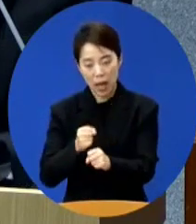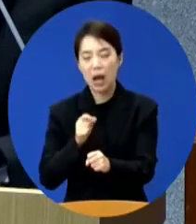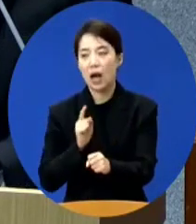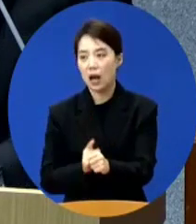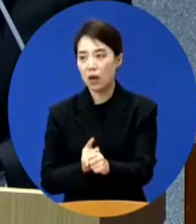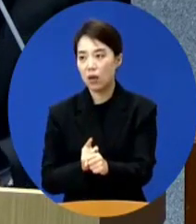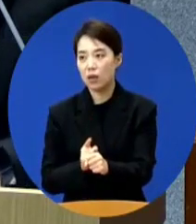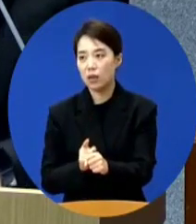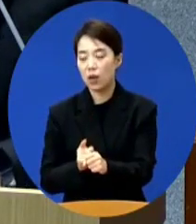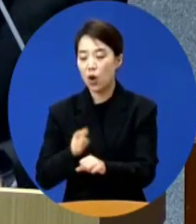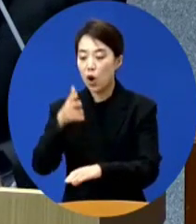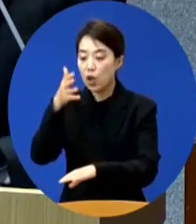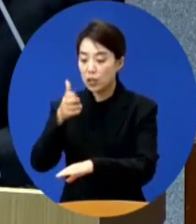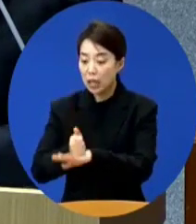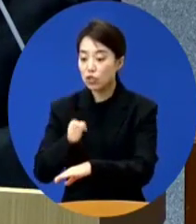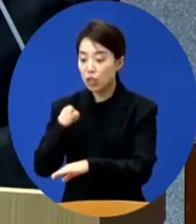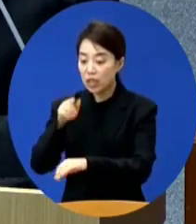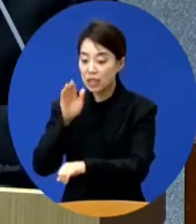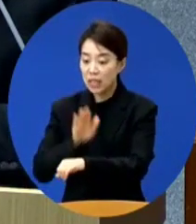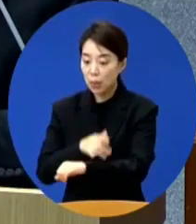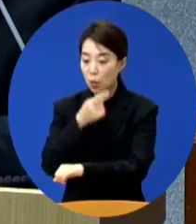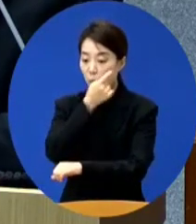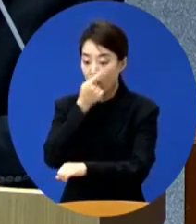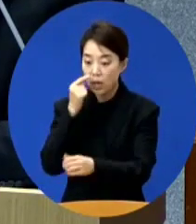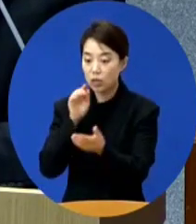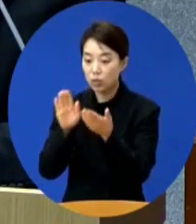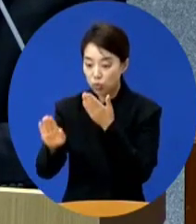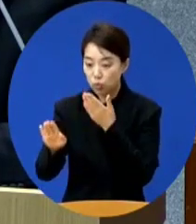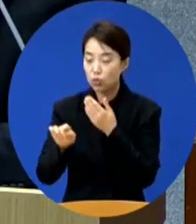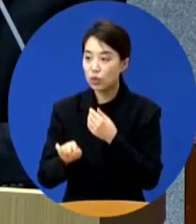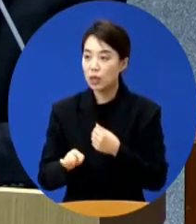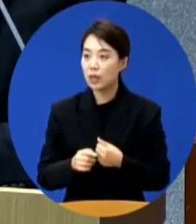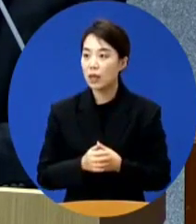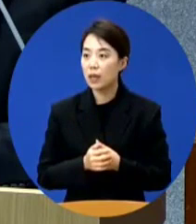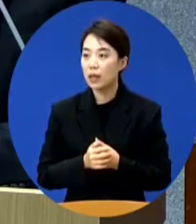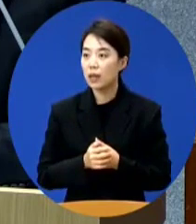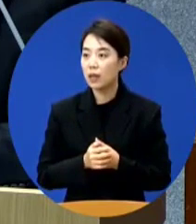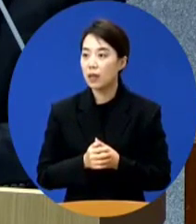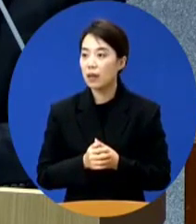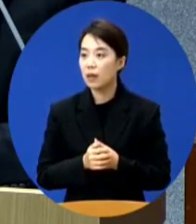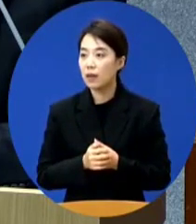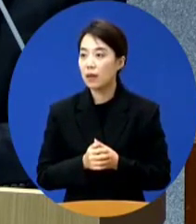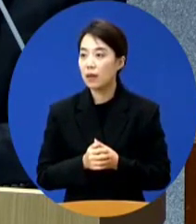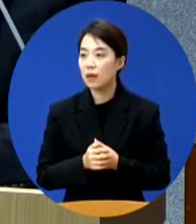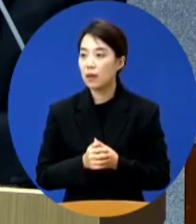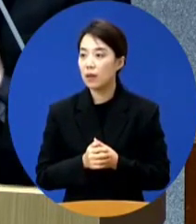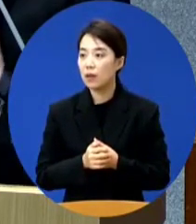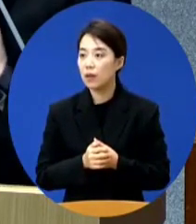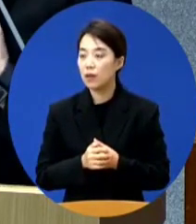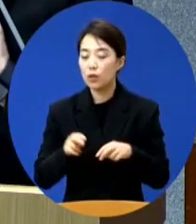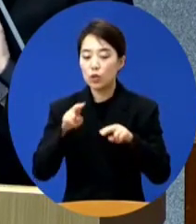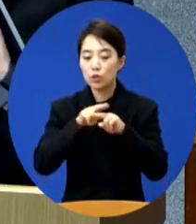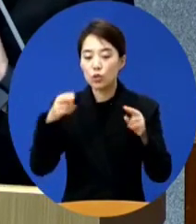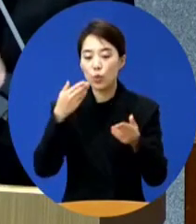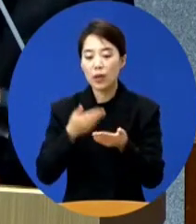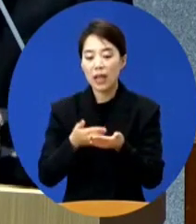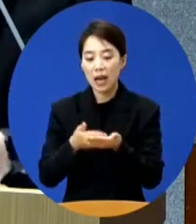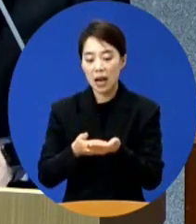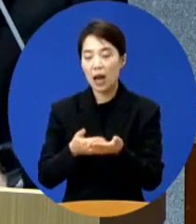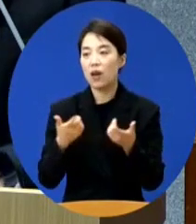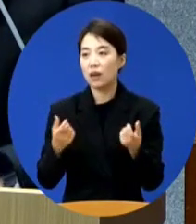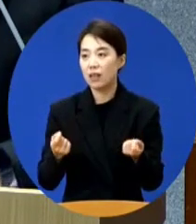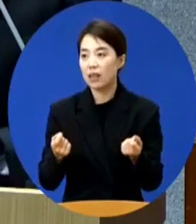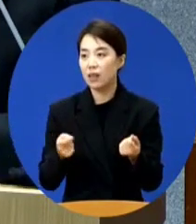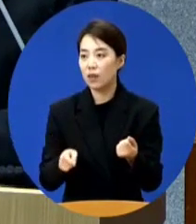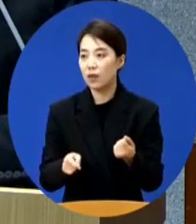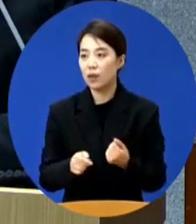했다가 나중에 그 잘못을 확인하고 반도건설 입장에서는 이거를 취소해달라고 하는 것을 이렇게 얘기했습니다.